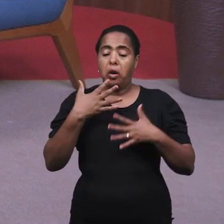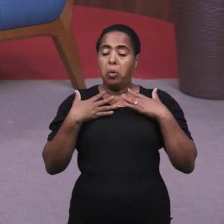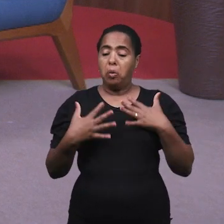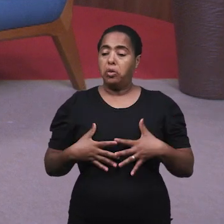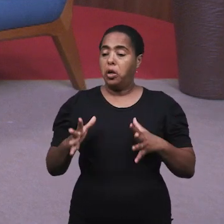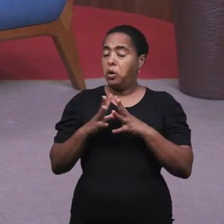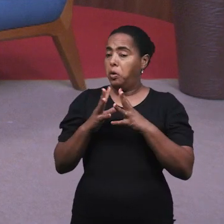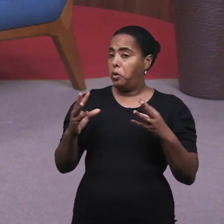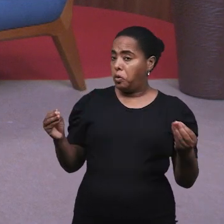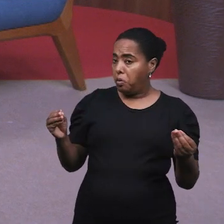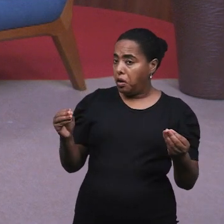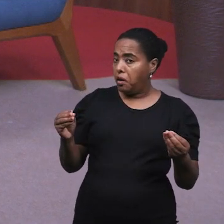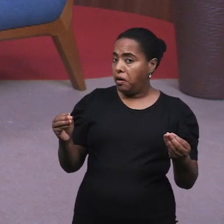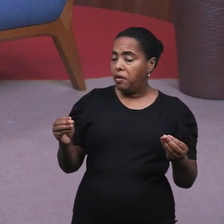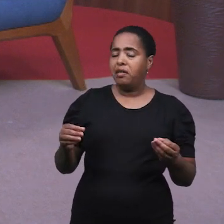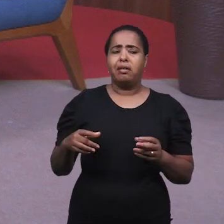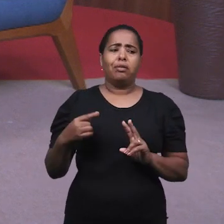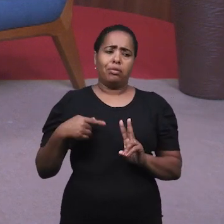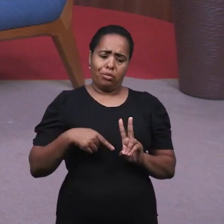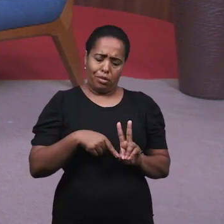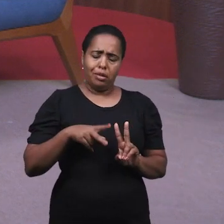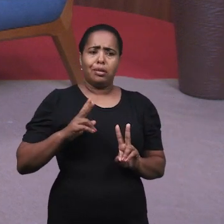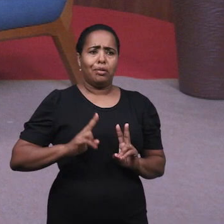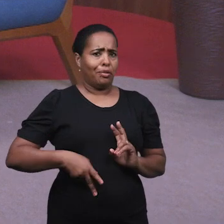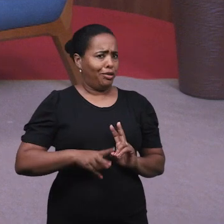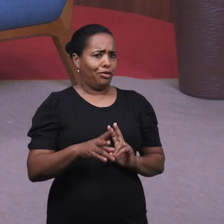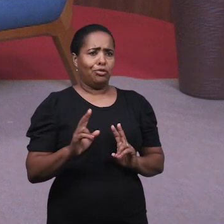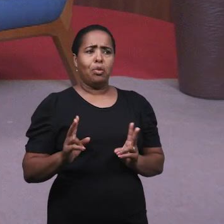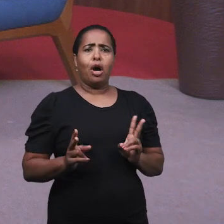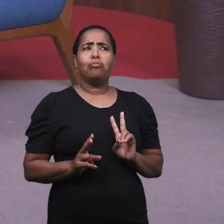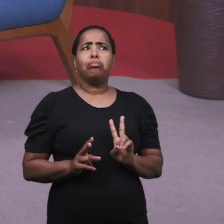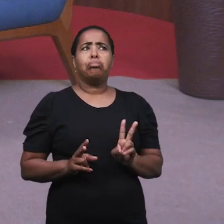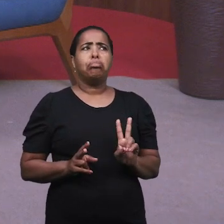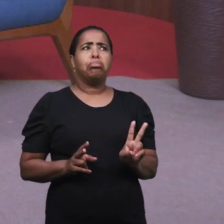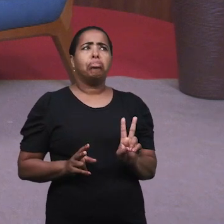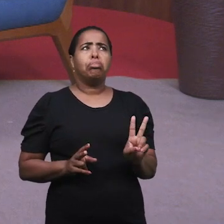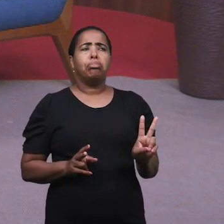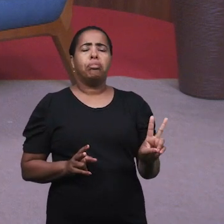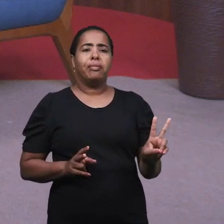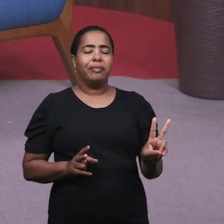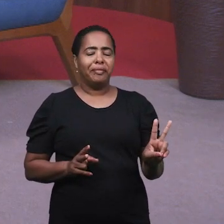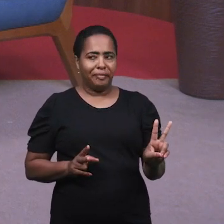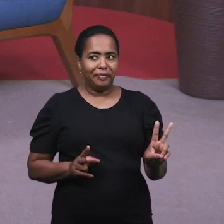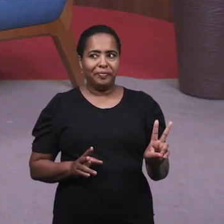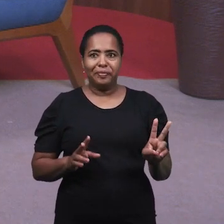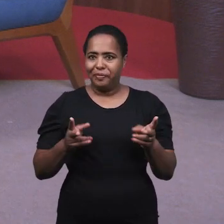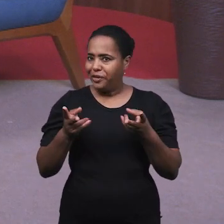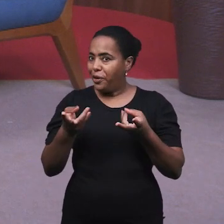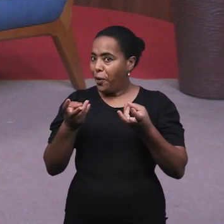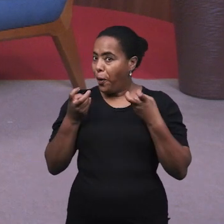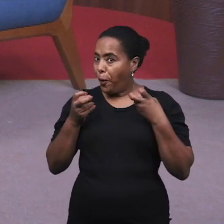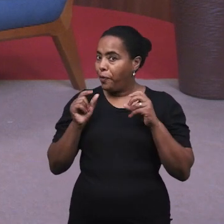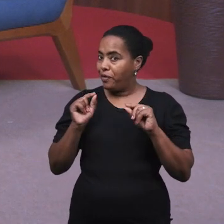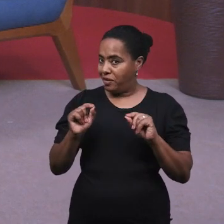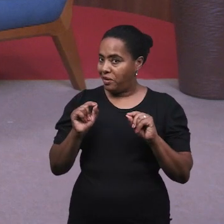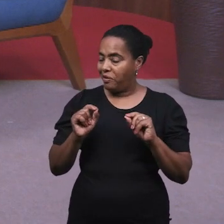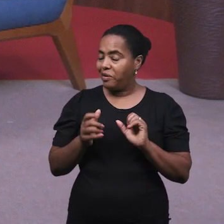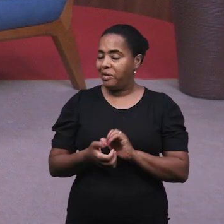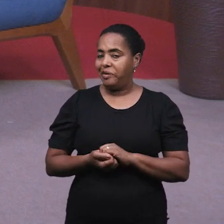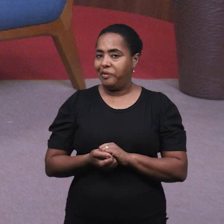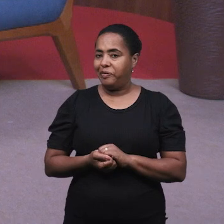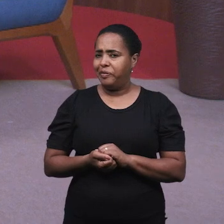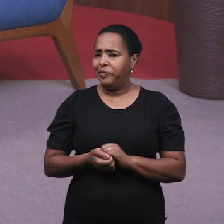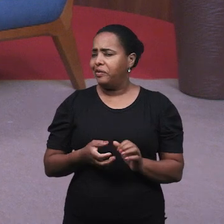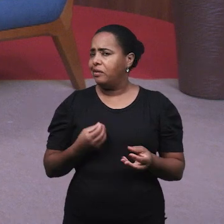voyage. Mais observez, Sergio, Josias et tous qui nous regardent. Comment est-il possible?